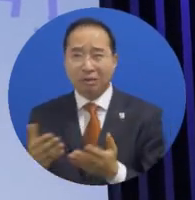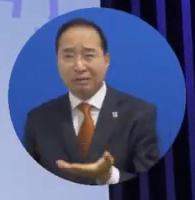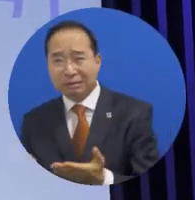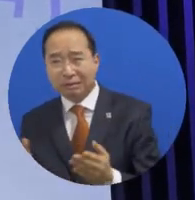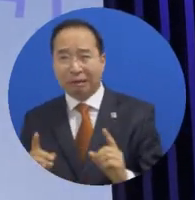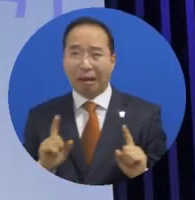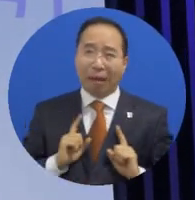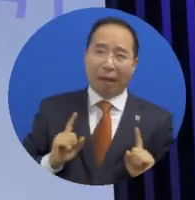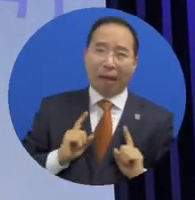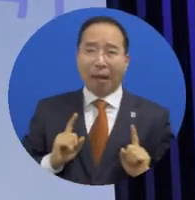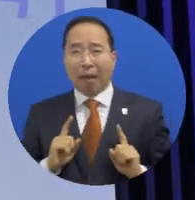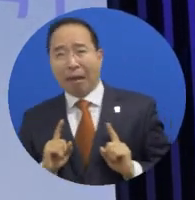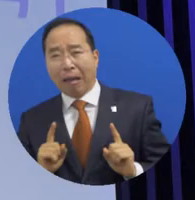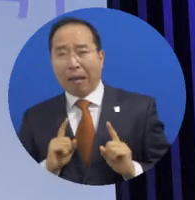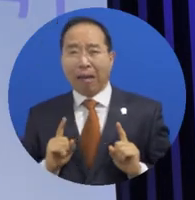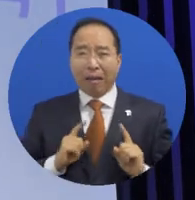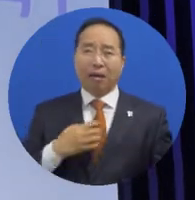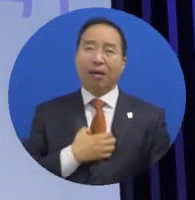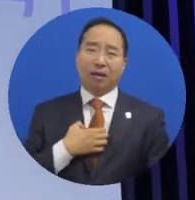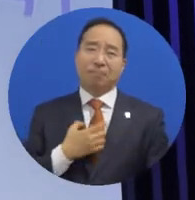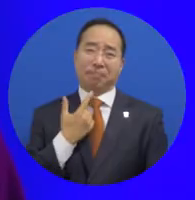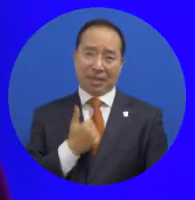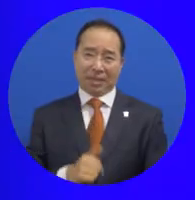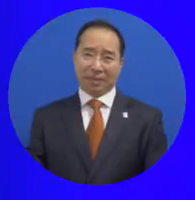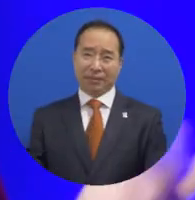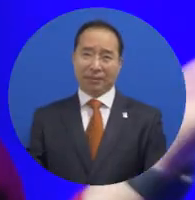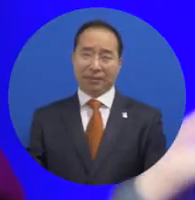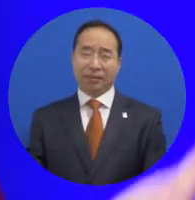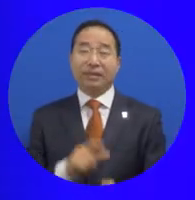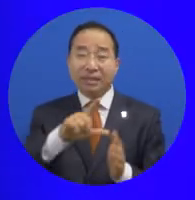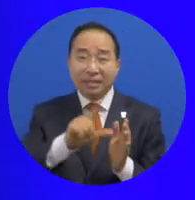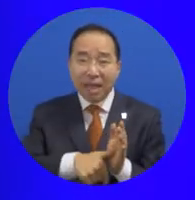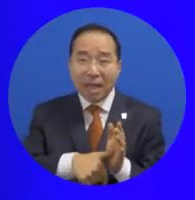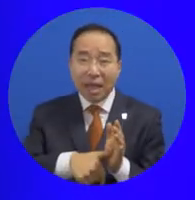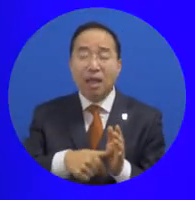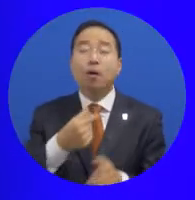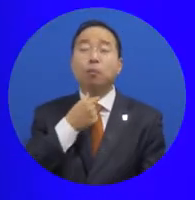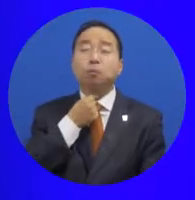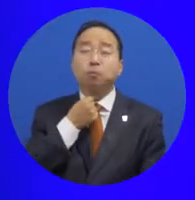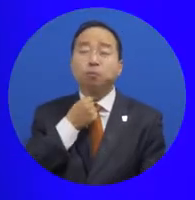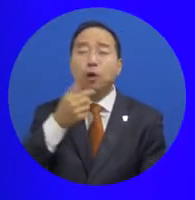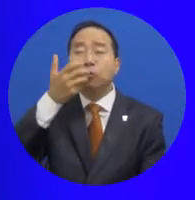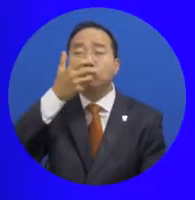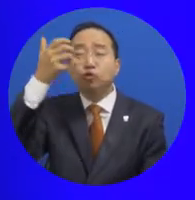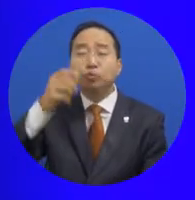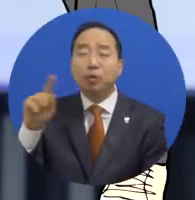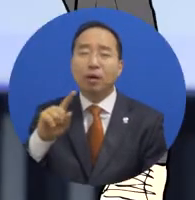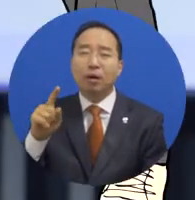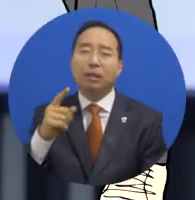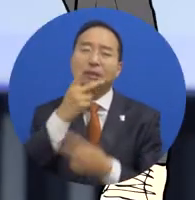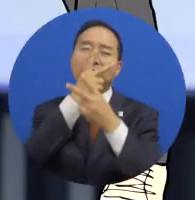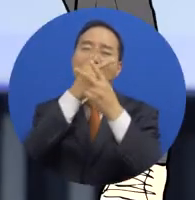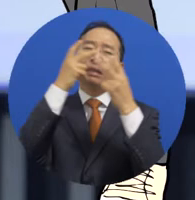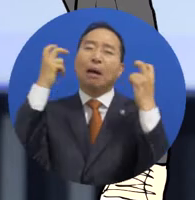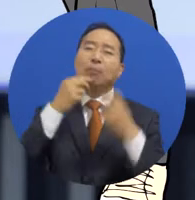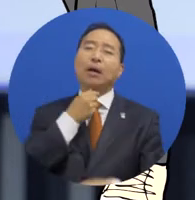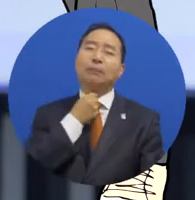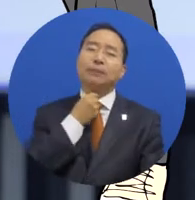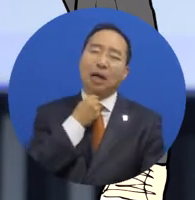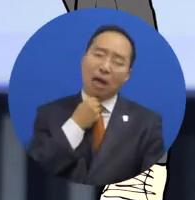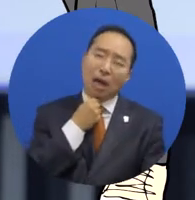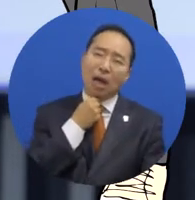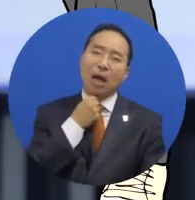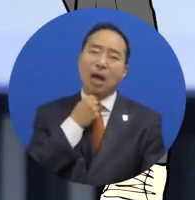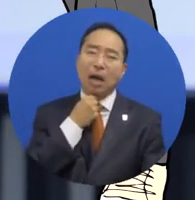굉장히 힘든 나날을 보내고 있었어요. 제 그때의 소원은 뭐였냐면요. 잠 한번 실컷 잡았으면